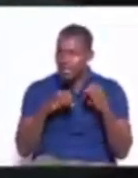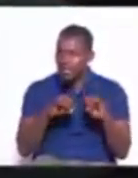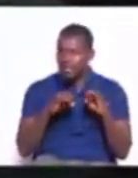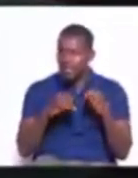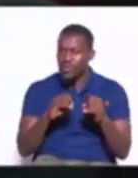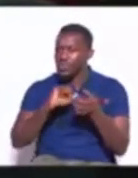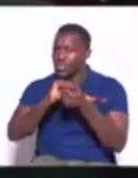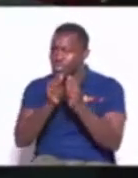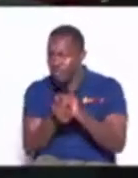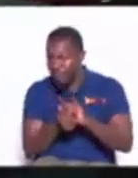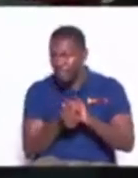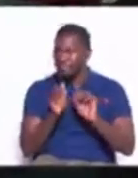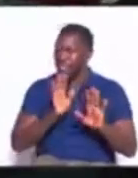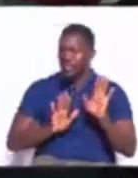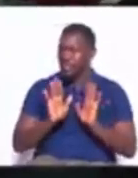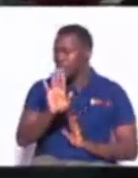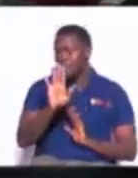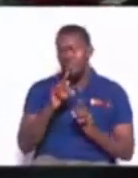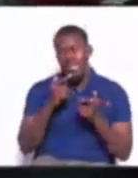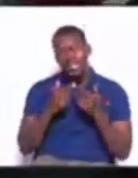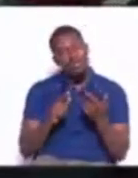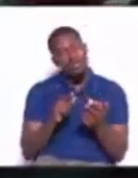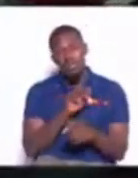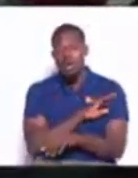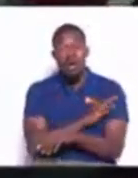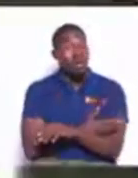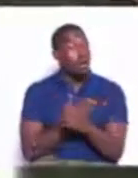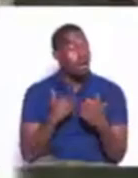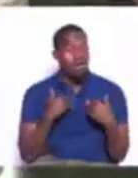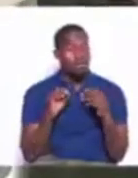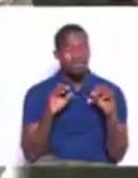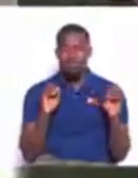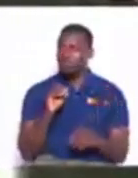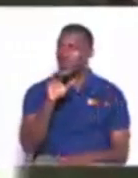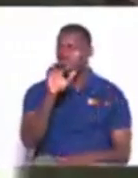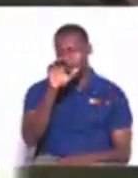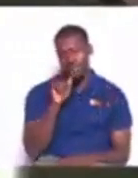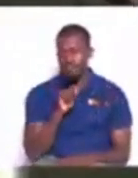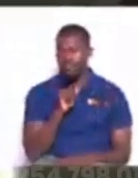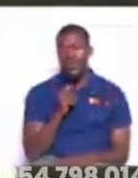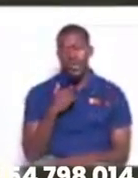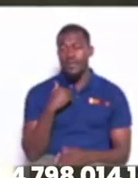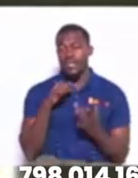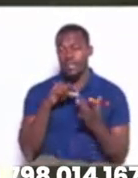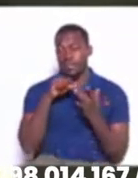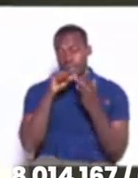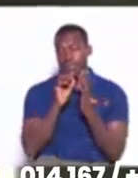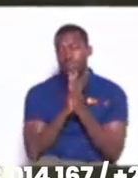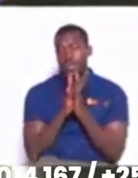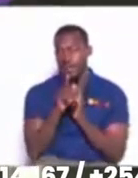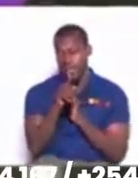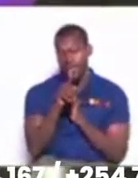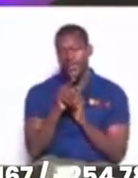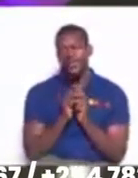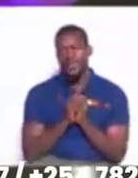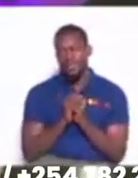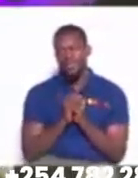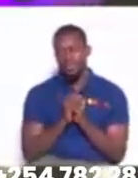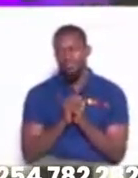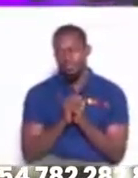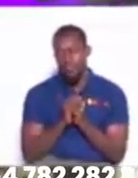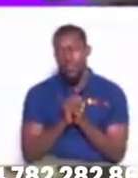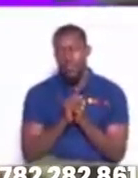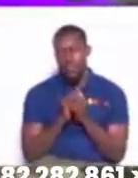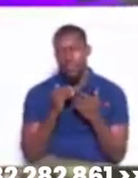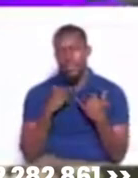Yesu. Tembea hapa mbele moja kwa moja. Wakati huu kuna maombi maalum kwa ajili yako. Kuna uwepo wa Bwana katika masaa